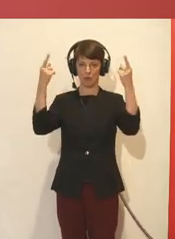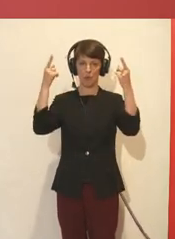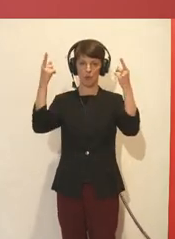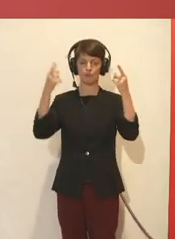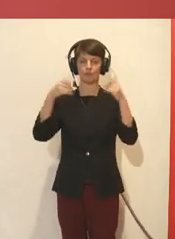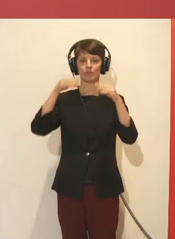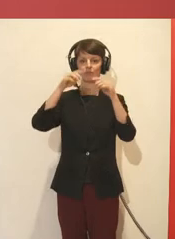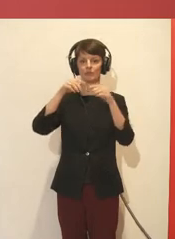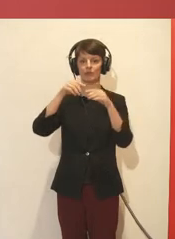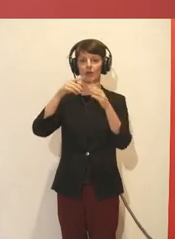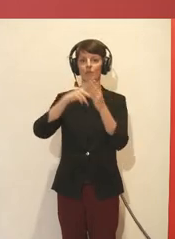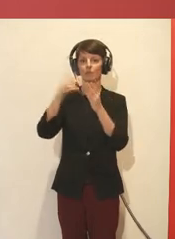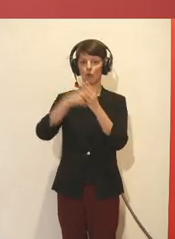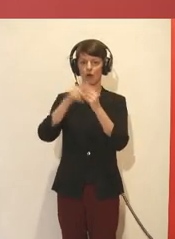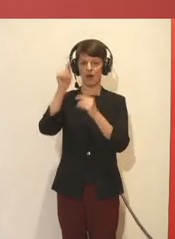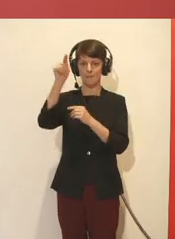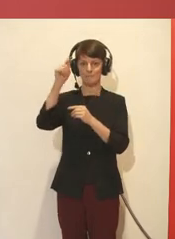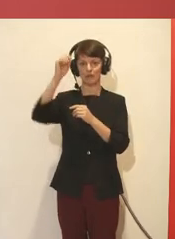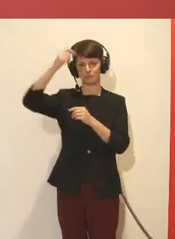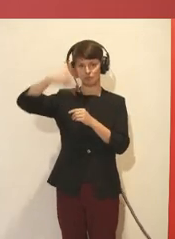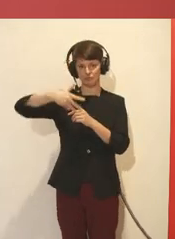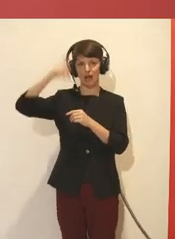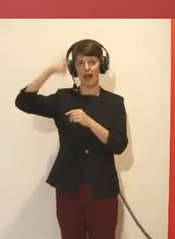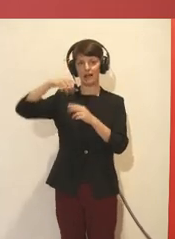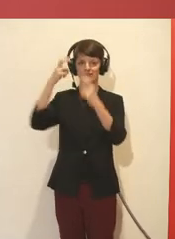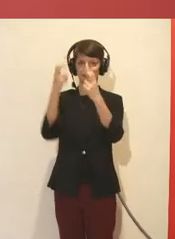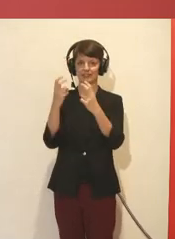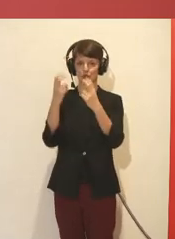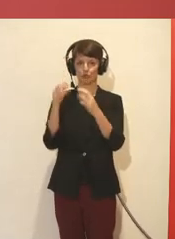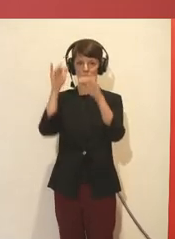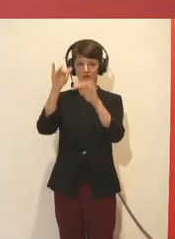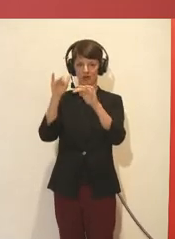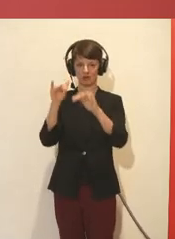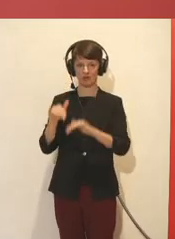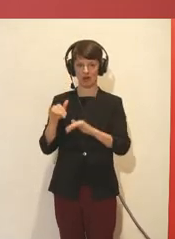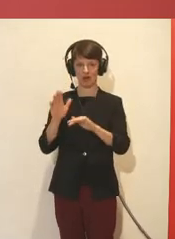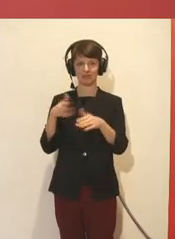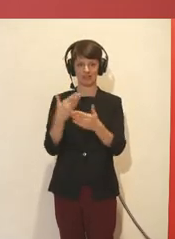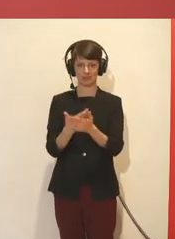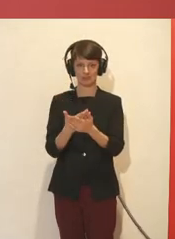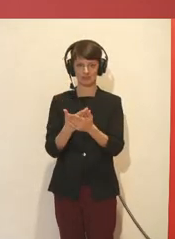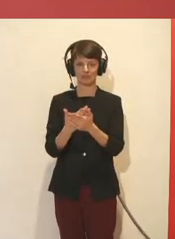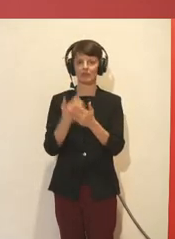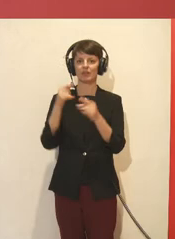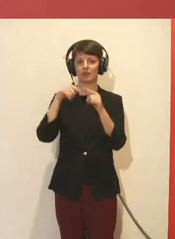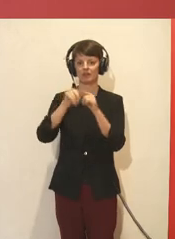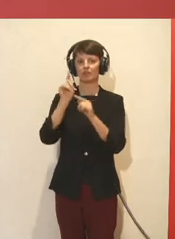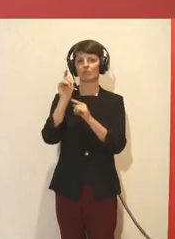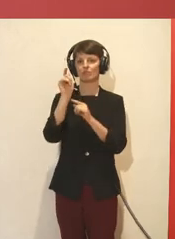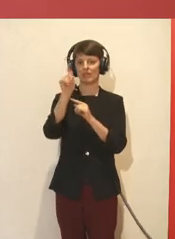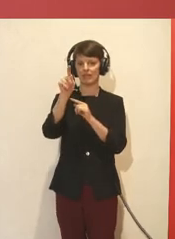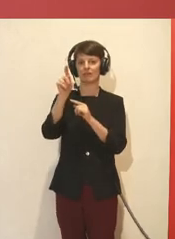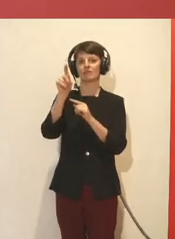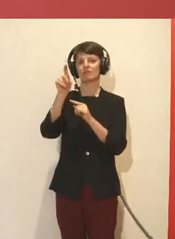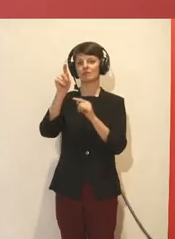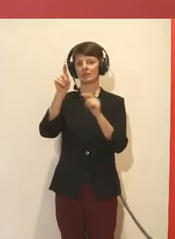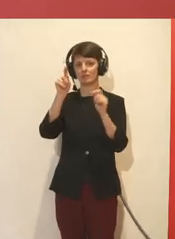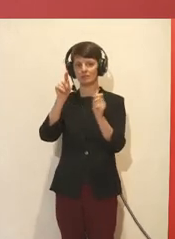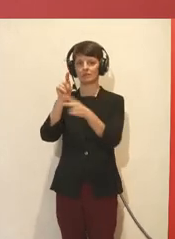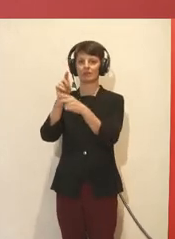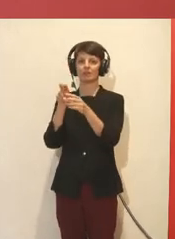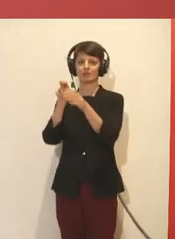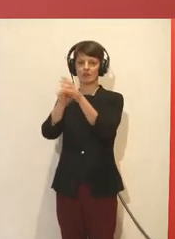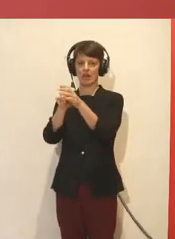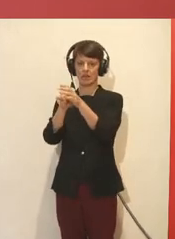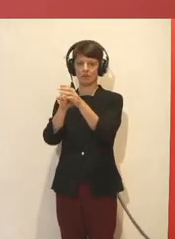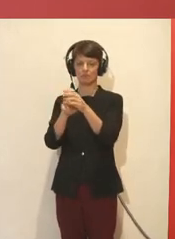reiter programm da findet ihr alle sessions und programmpunkte die wir anbieten und unter jedem ist ein button über den man teilnehmen